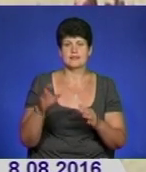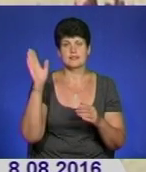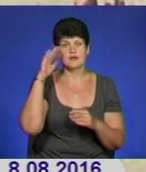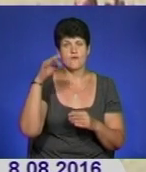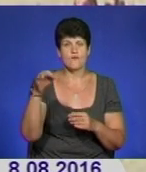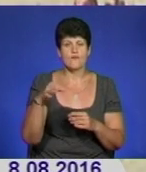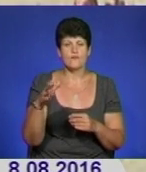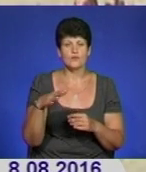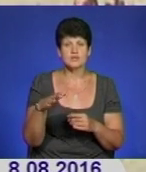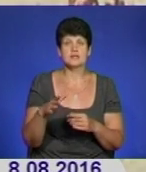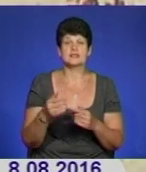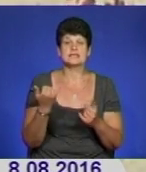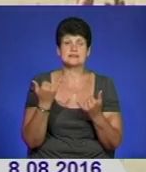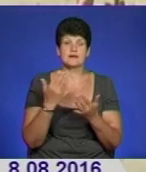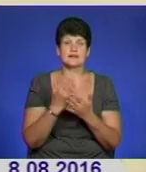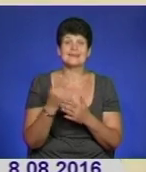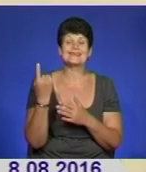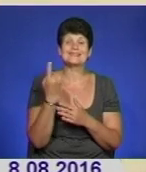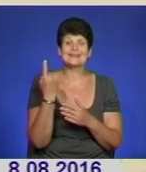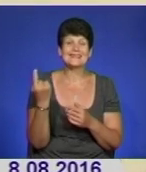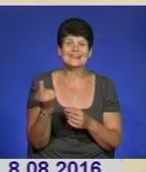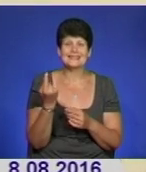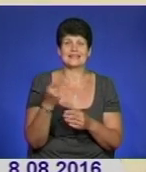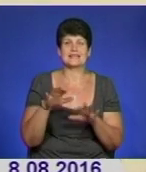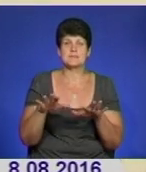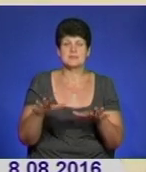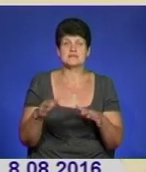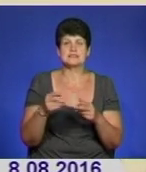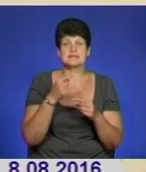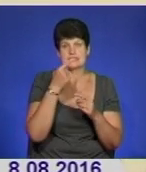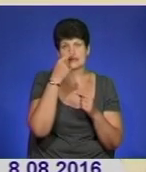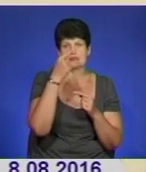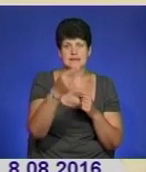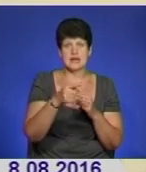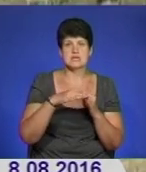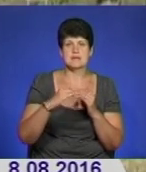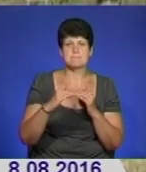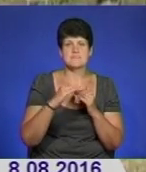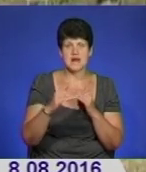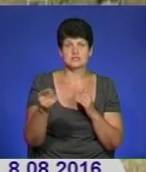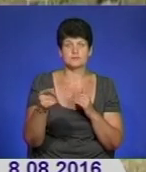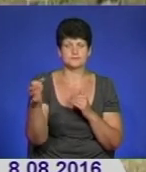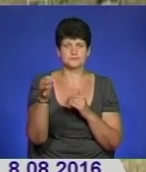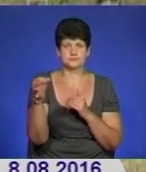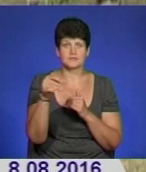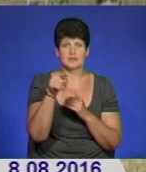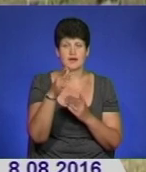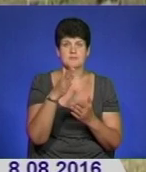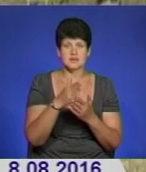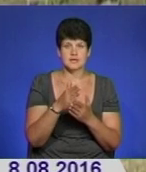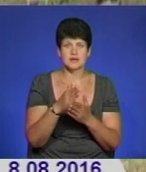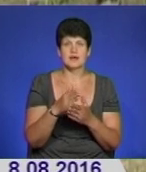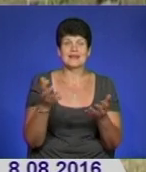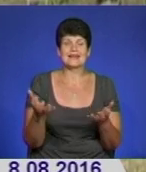даний час в області визначено єдине місце масового відпочинку на воді – дальній пляж Тернопільського міського ставу. Там знаходиться пост